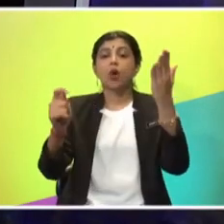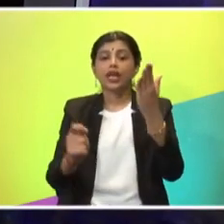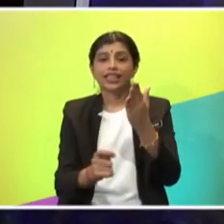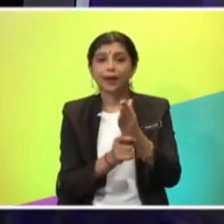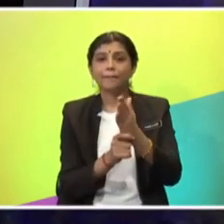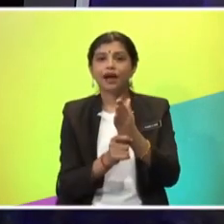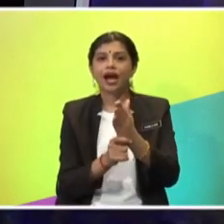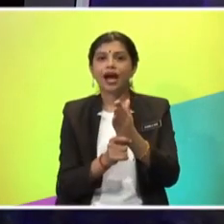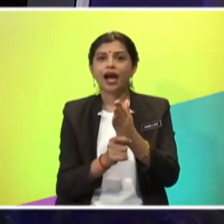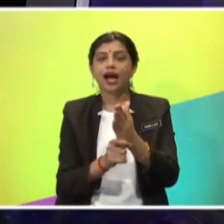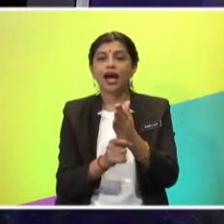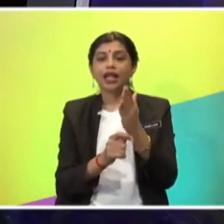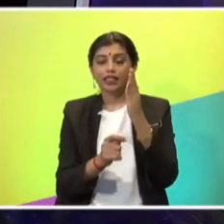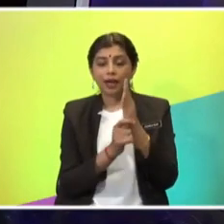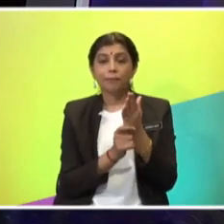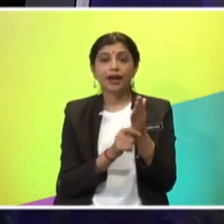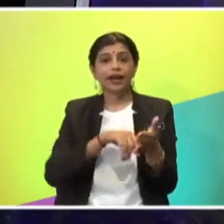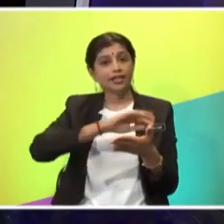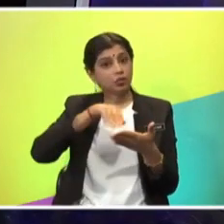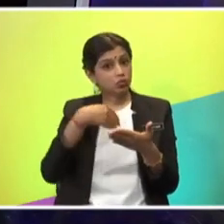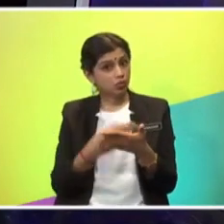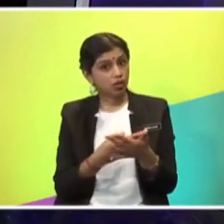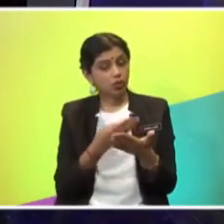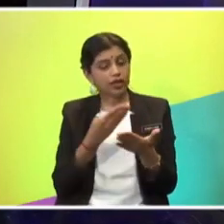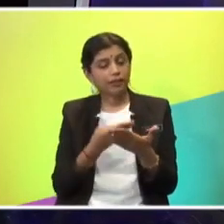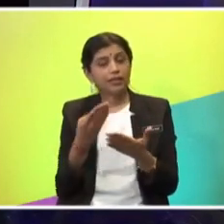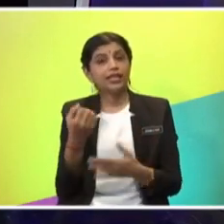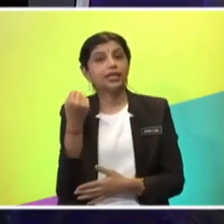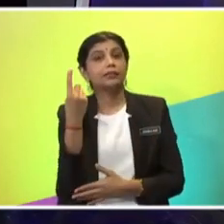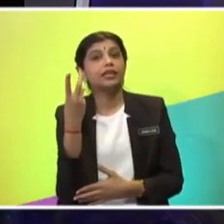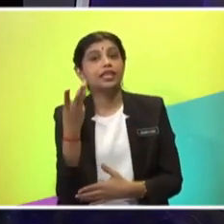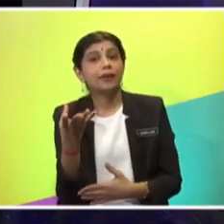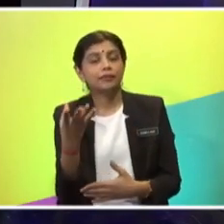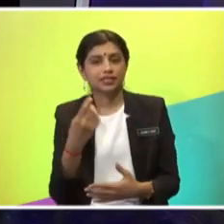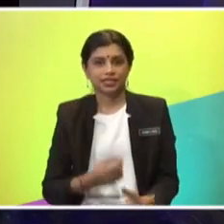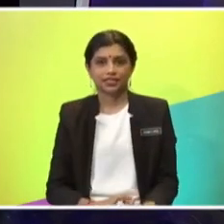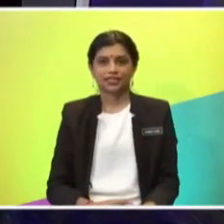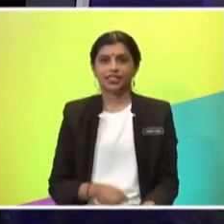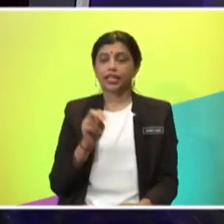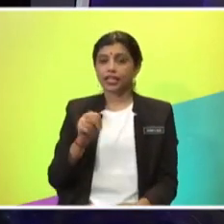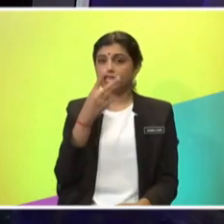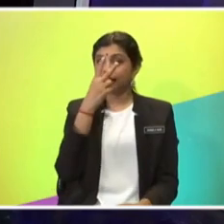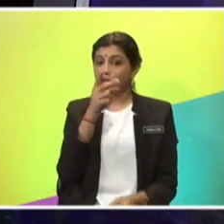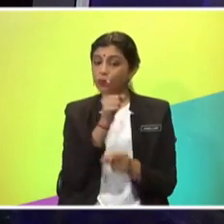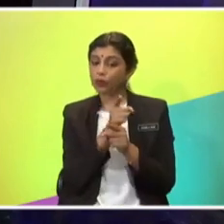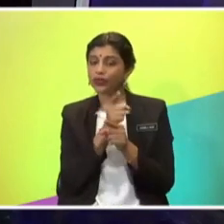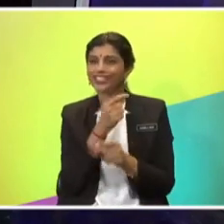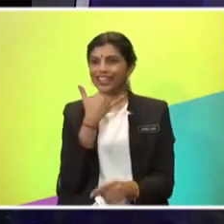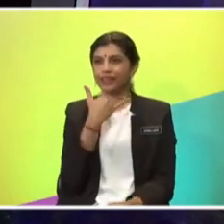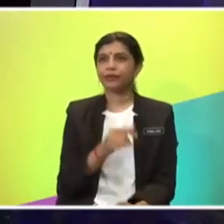tu kan? Okey, jumlahkan dia. Nanti kita akan semak sama-sama jawapan tu. Baik.